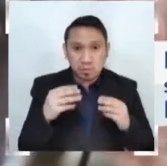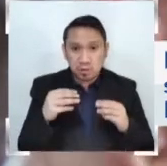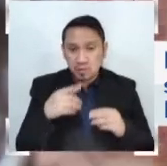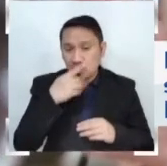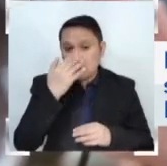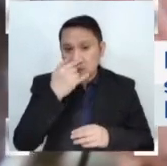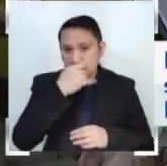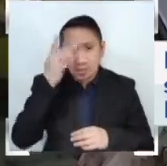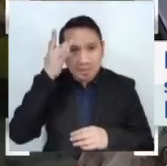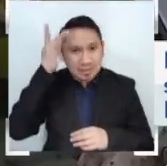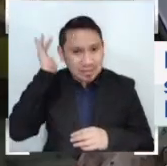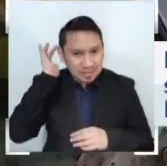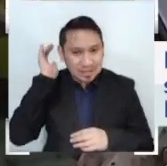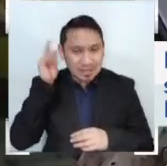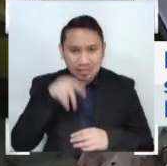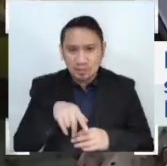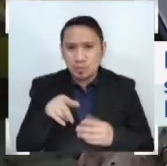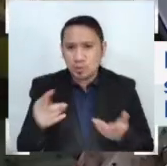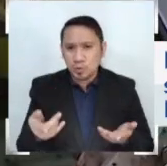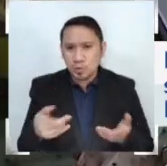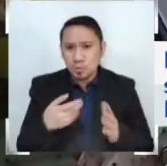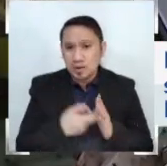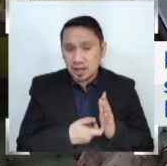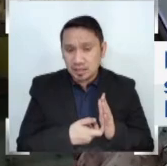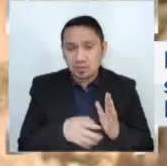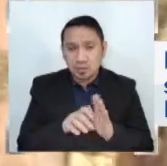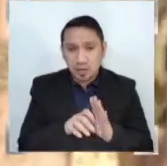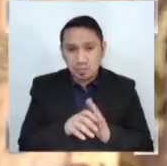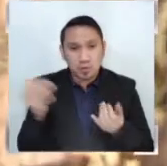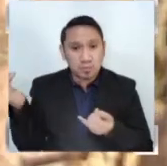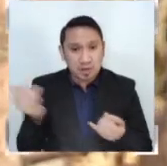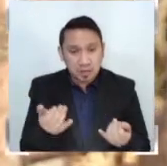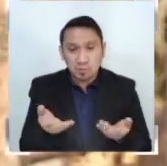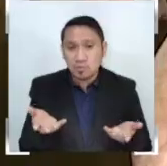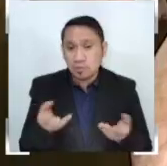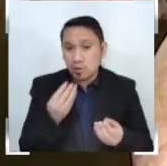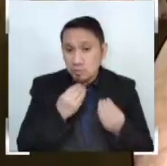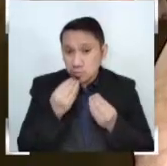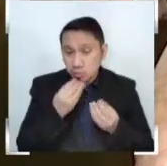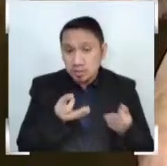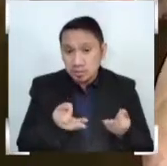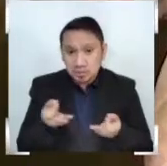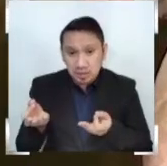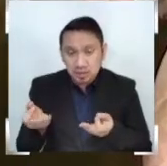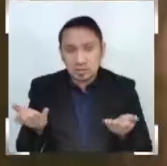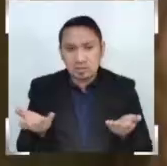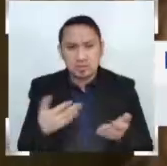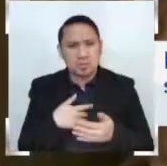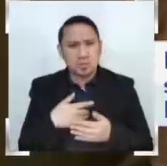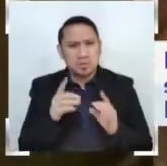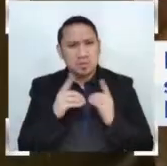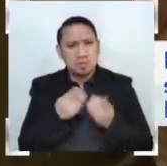sa presyo ng imported farm inputs gaya ng feeds. Pero nagtataka rin ng DA kung bakit hindi pa rin bumababa